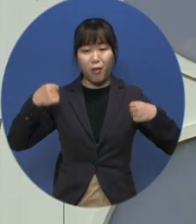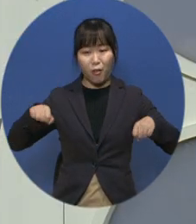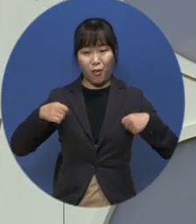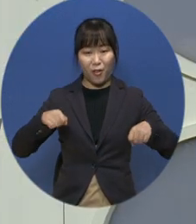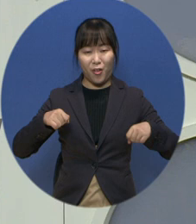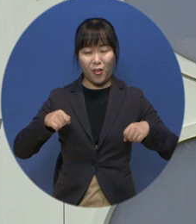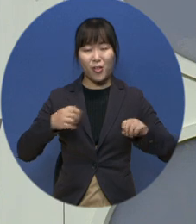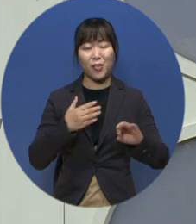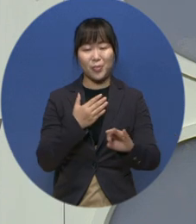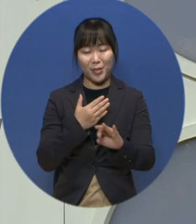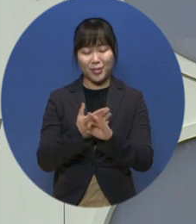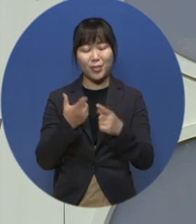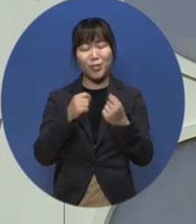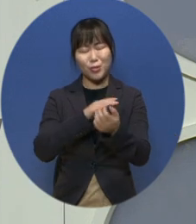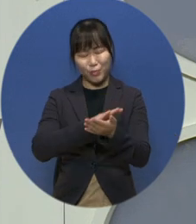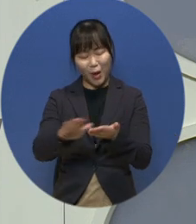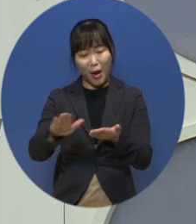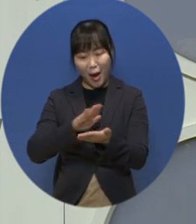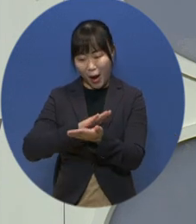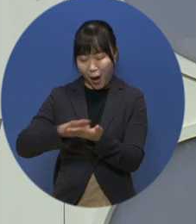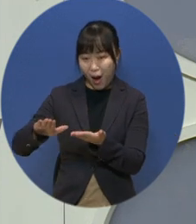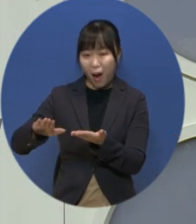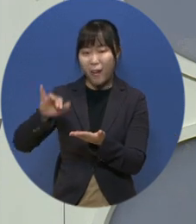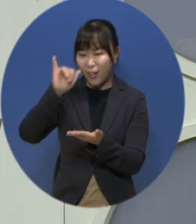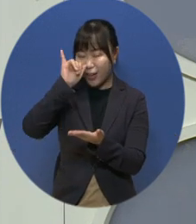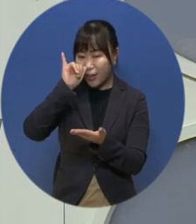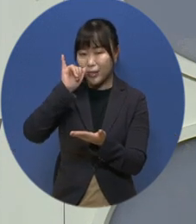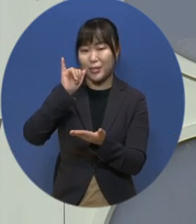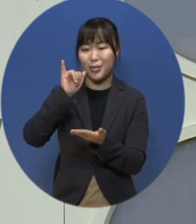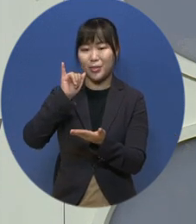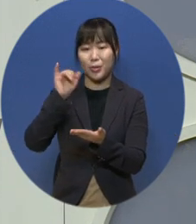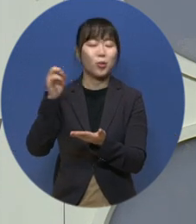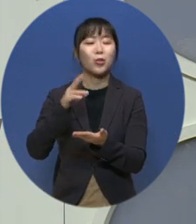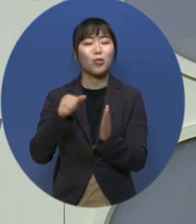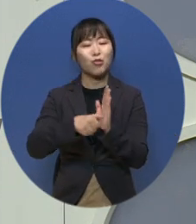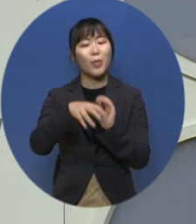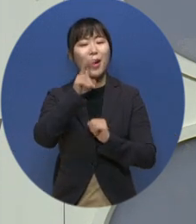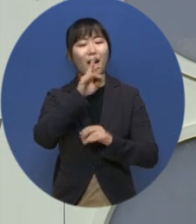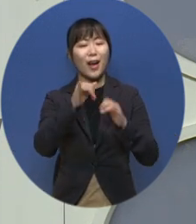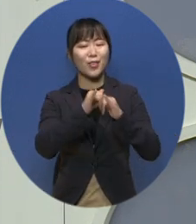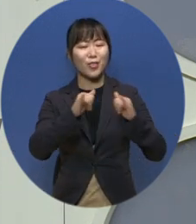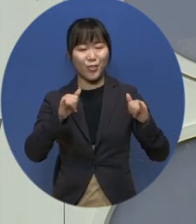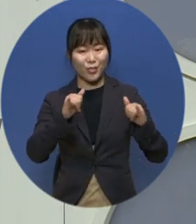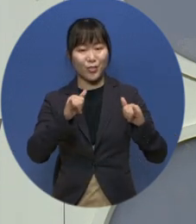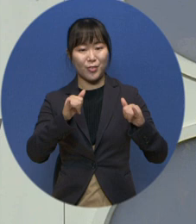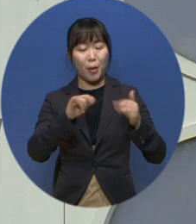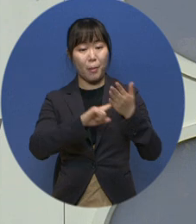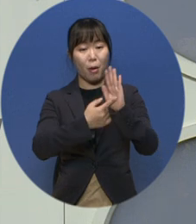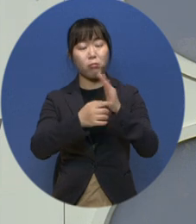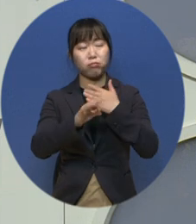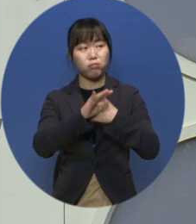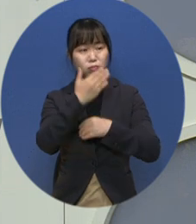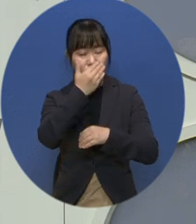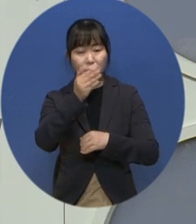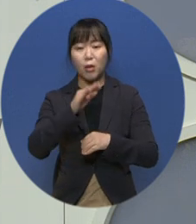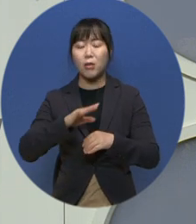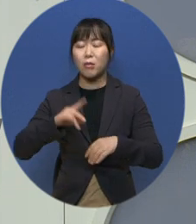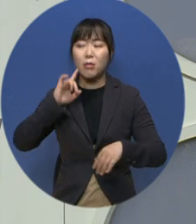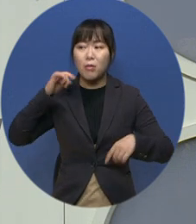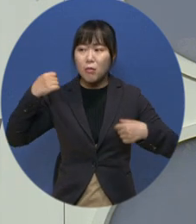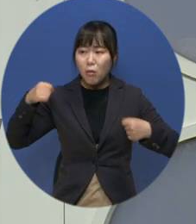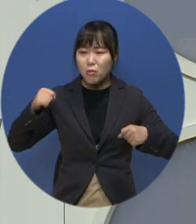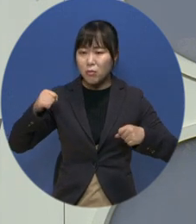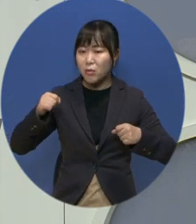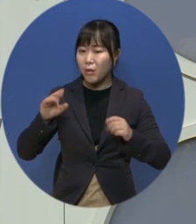같은 경우에는 그런 식으로 매진이 된다든가 아니면 유명한 가수의 콘서트라든가 이런 건 그런데 연극에서 이렇게